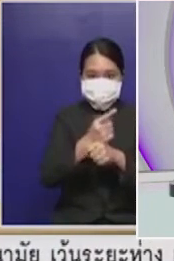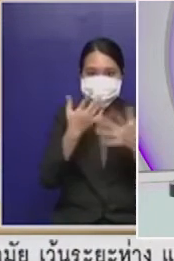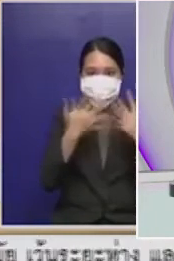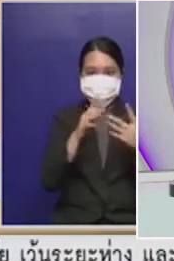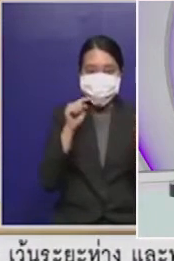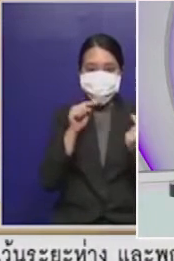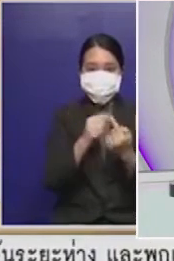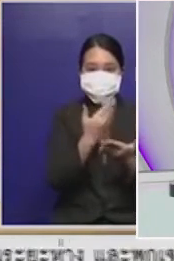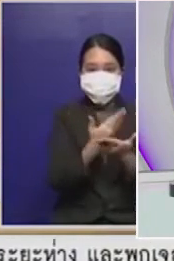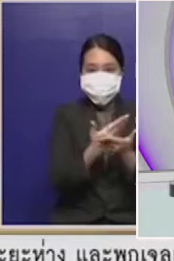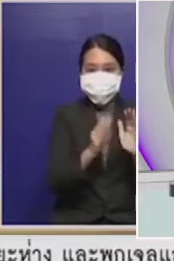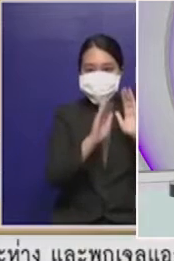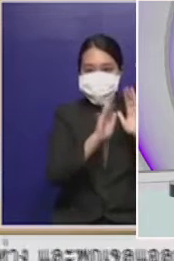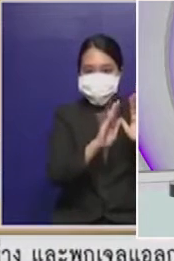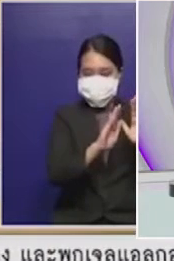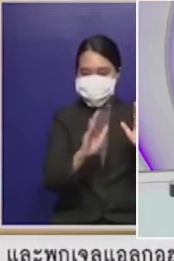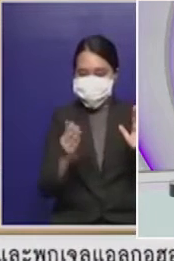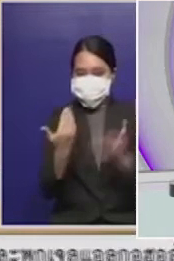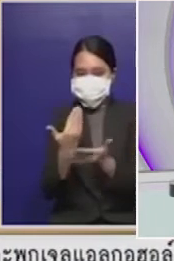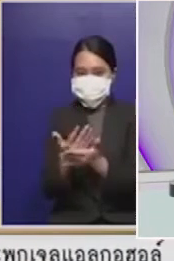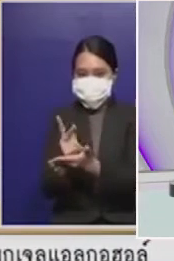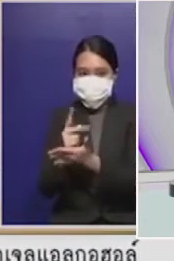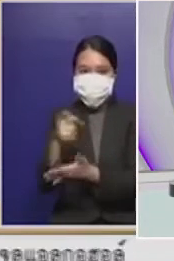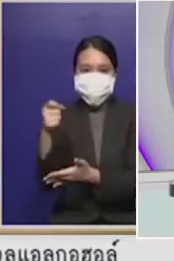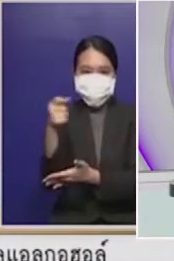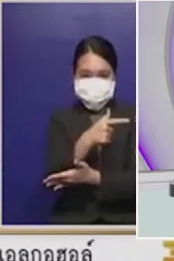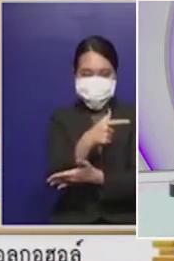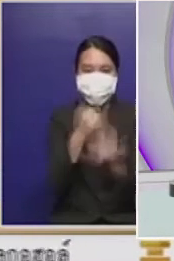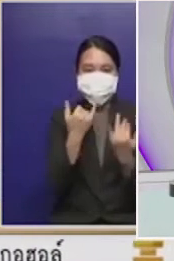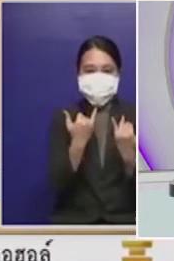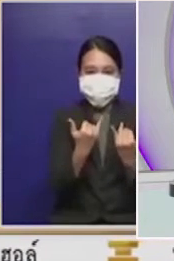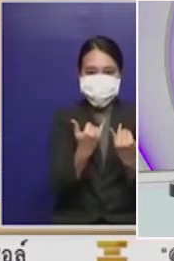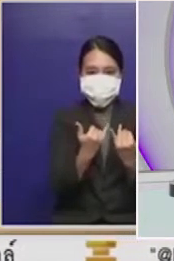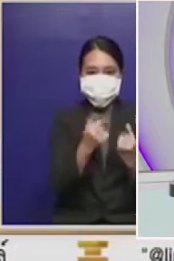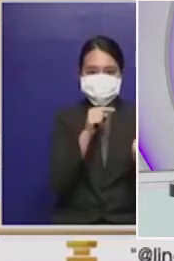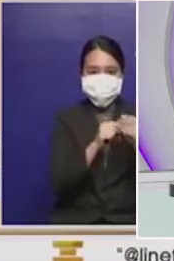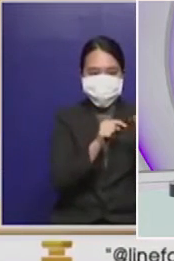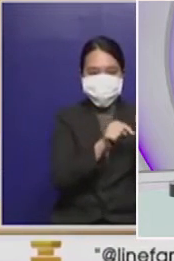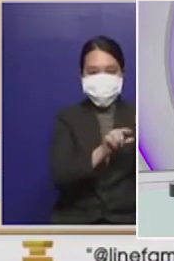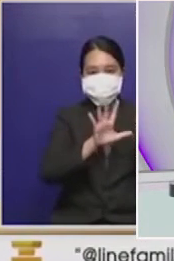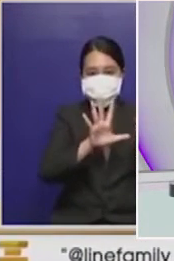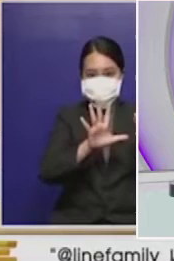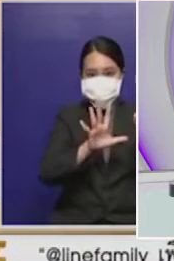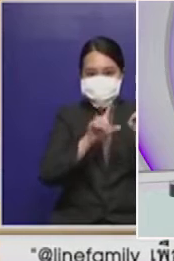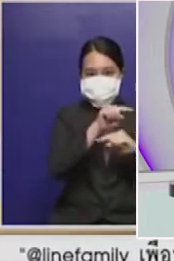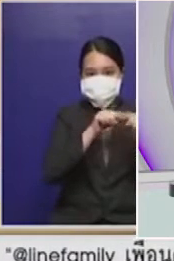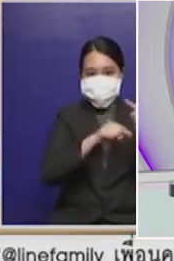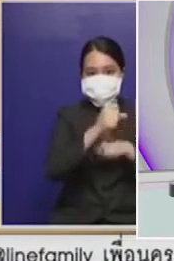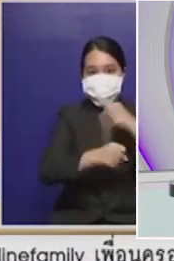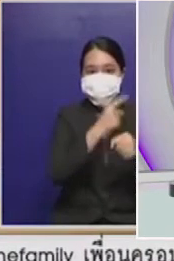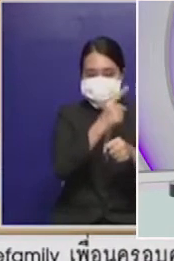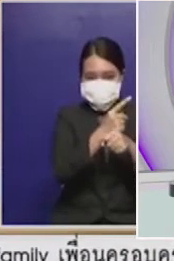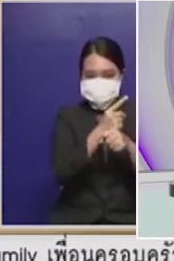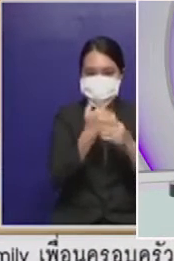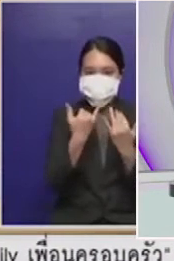ต่อการแก้ไขพรกแก้ไขเพิ่มเติมประมวลกฎหมายแพ่งและพาณิชย์ด้วยเสียง 403เสียงไม่เห็นด้วย 1เสียงงดออกเสียง